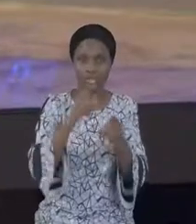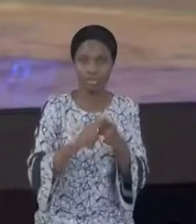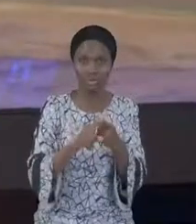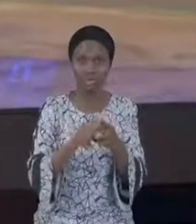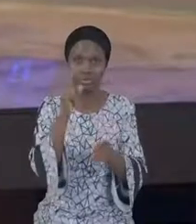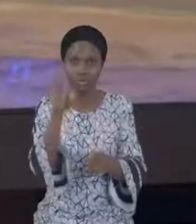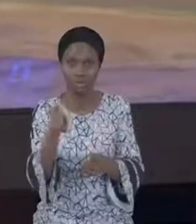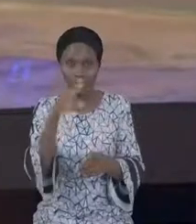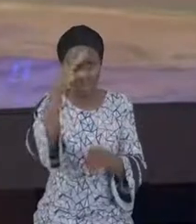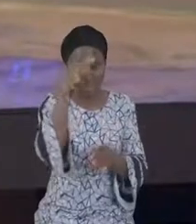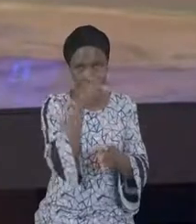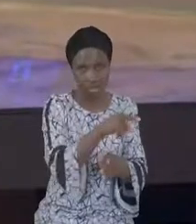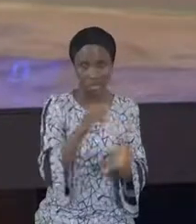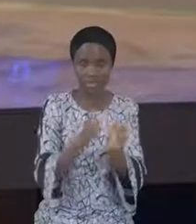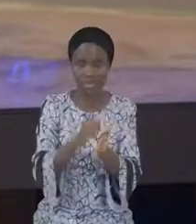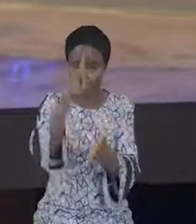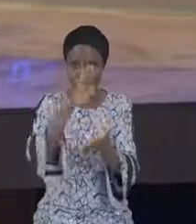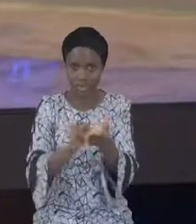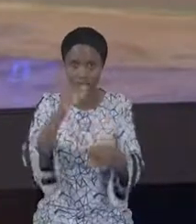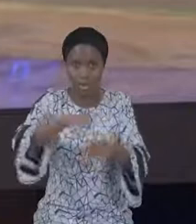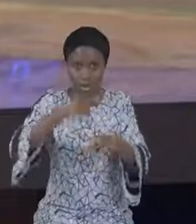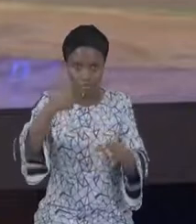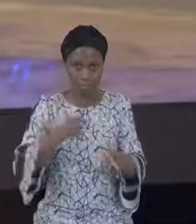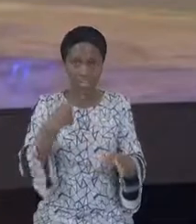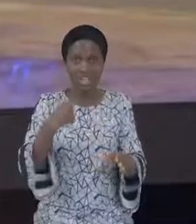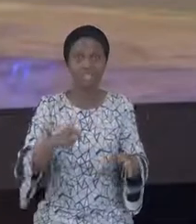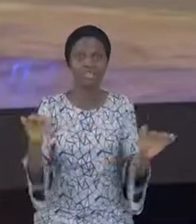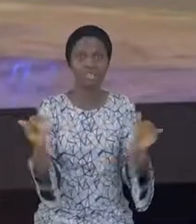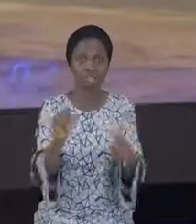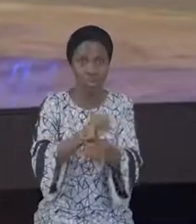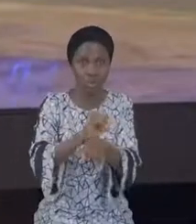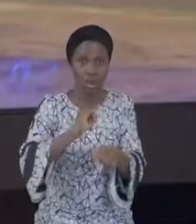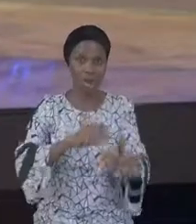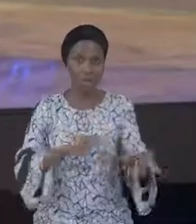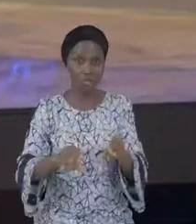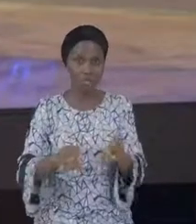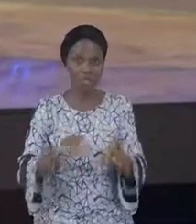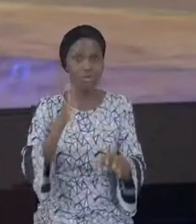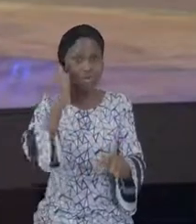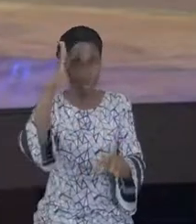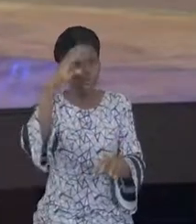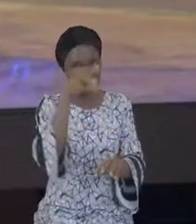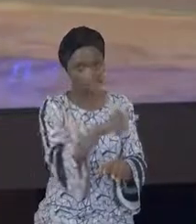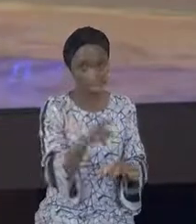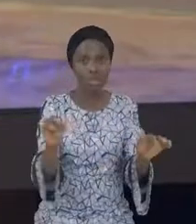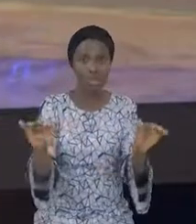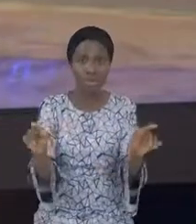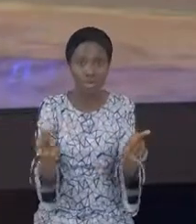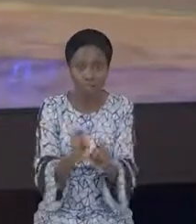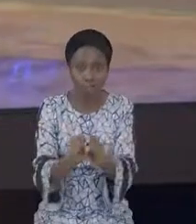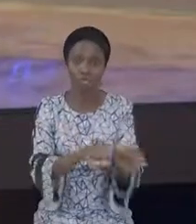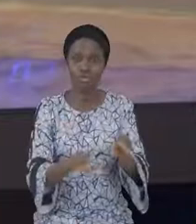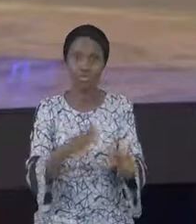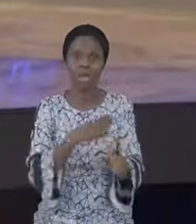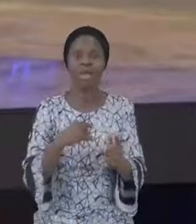moi fera aussi les œuvres que je fais, et il en fera